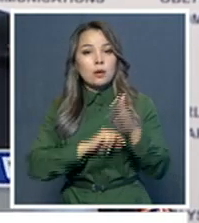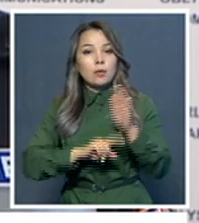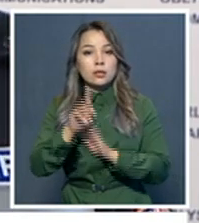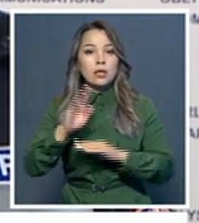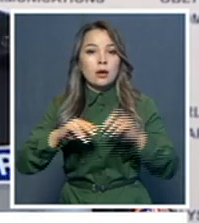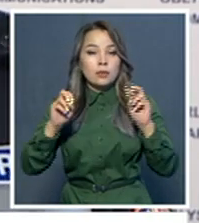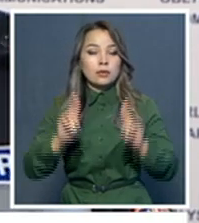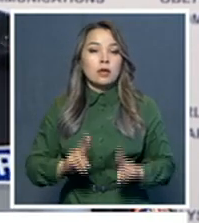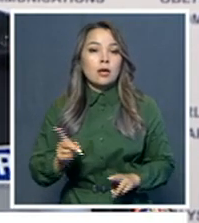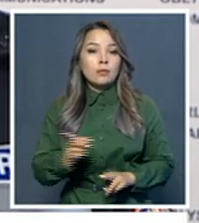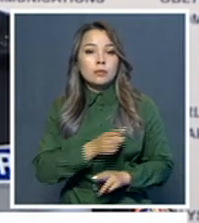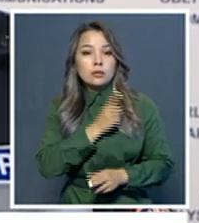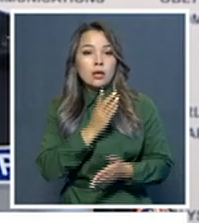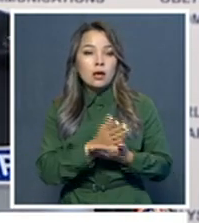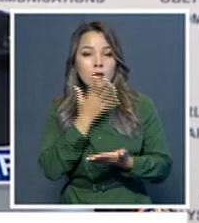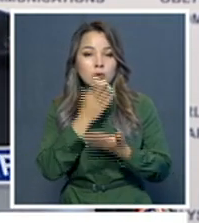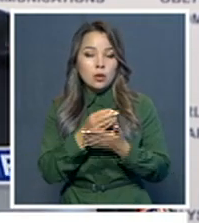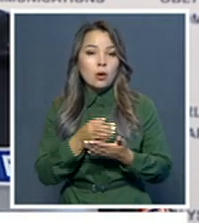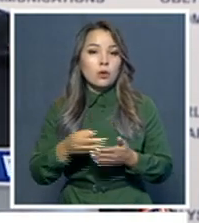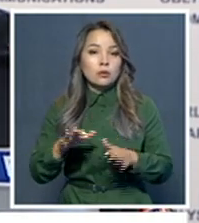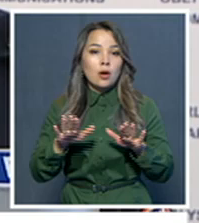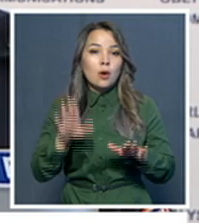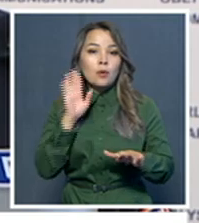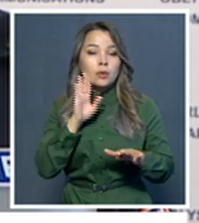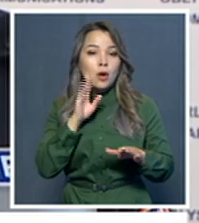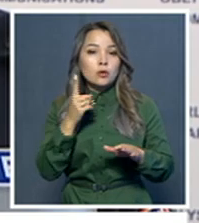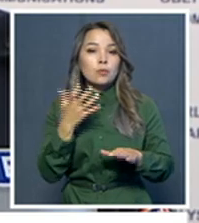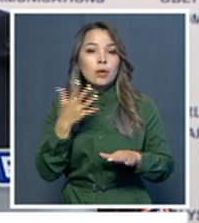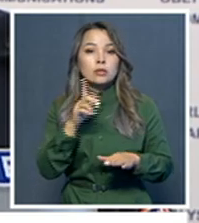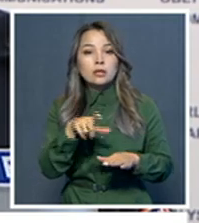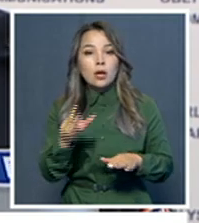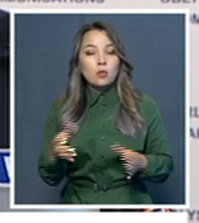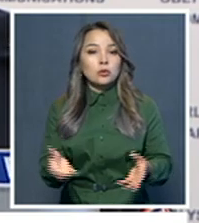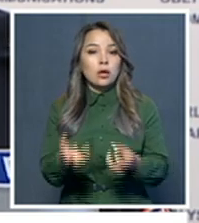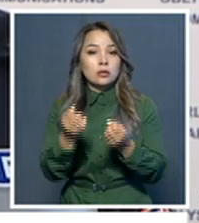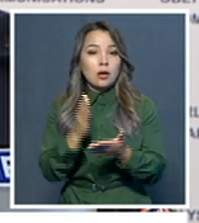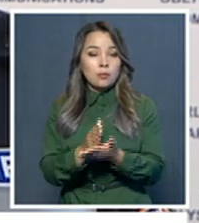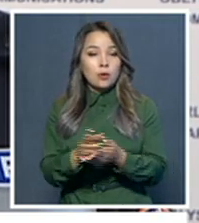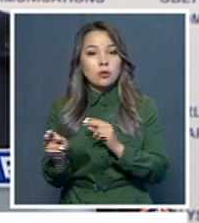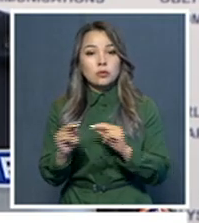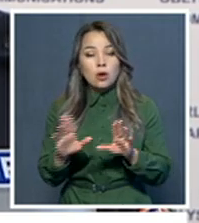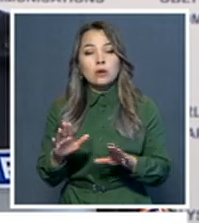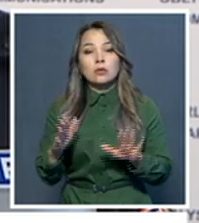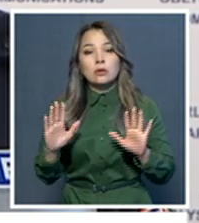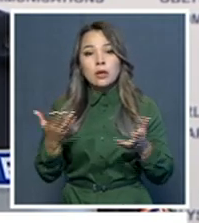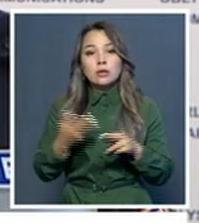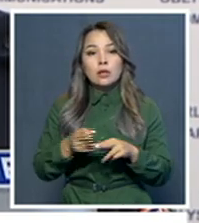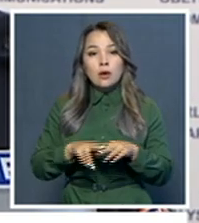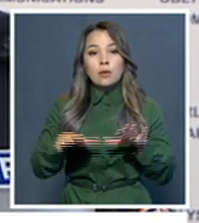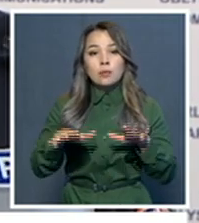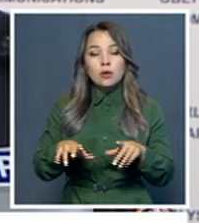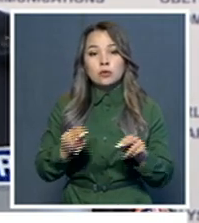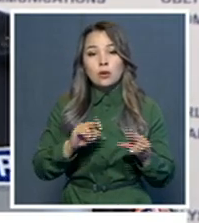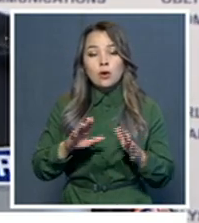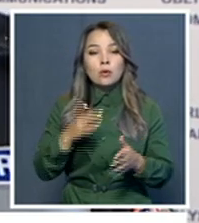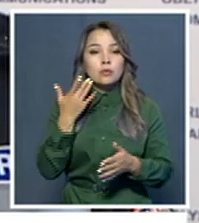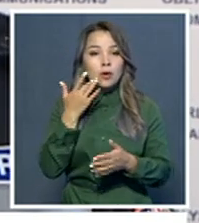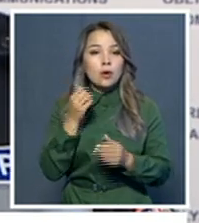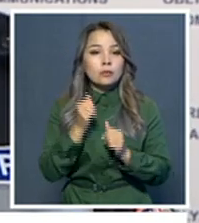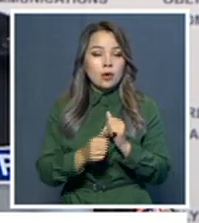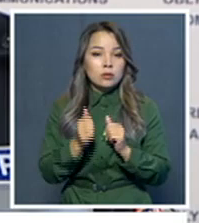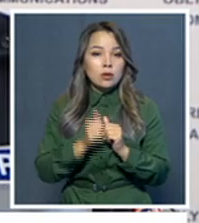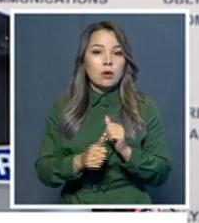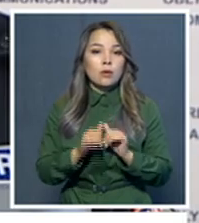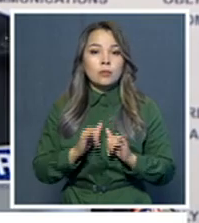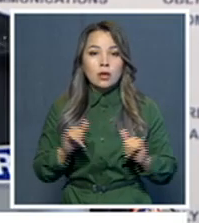кәсіби құтқарушылар жұмылдырылған көлдерде 105 адам құтқарылды. Өкінішке орай, бейімделмеген орындарда қайғылы оқиғалар азаймай